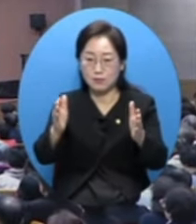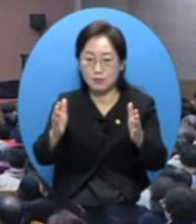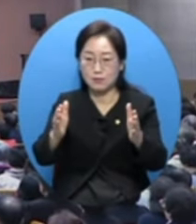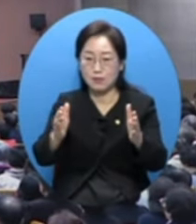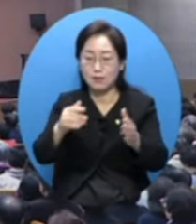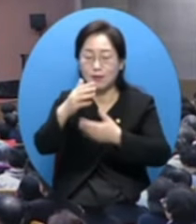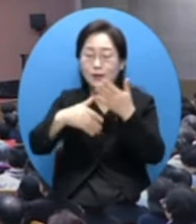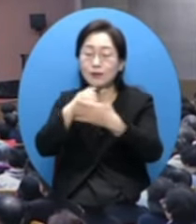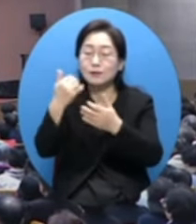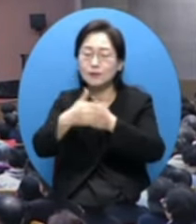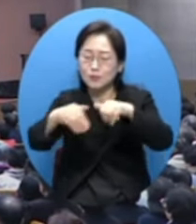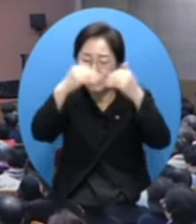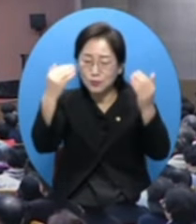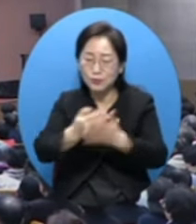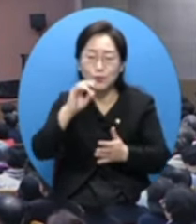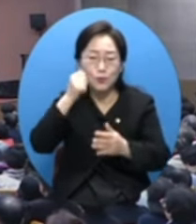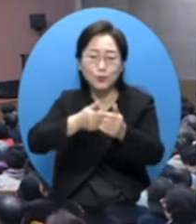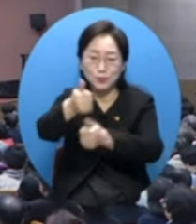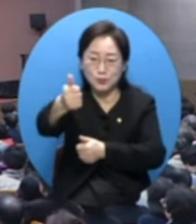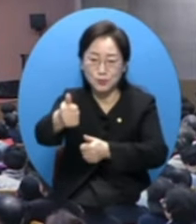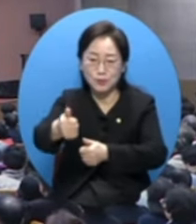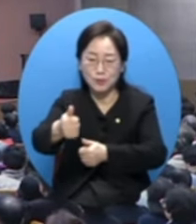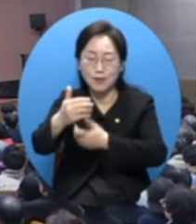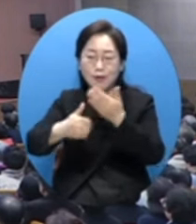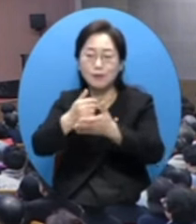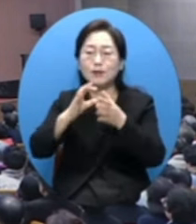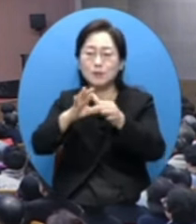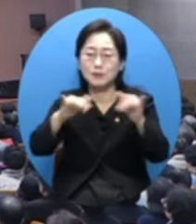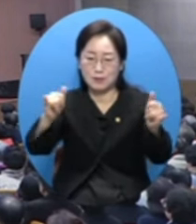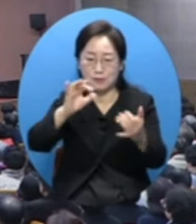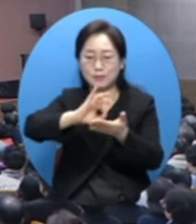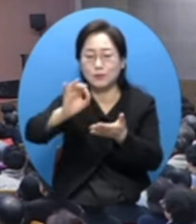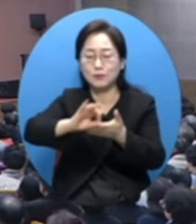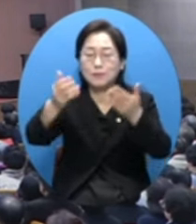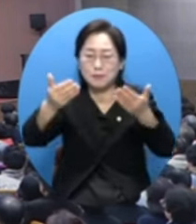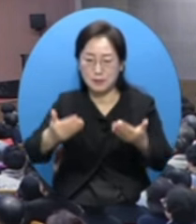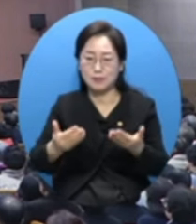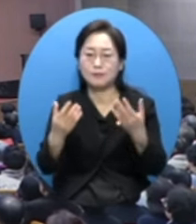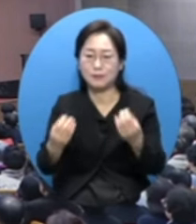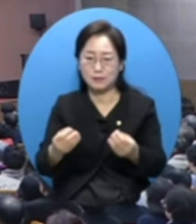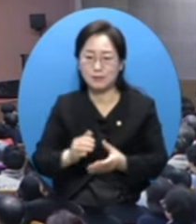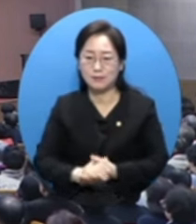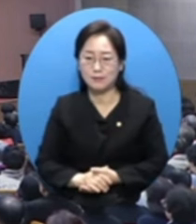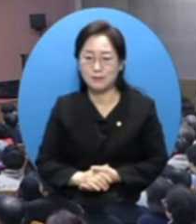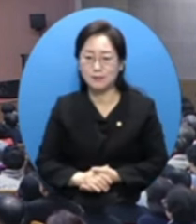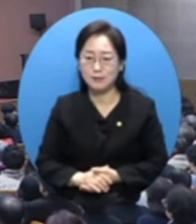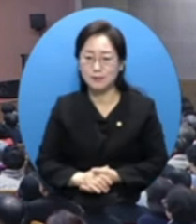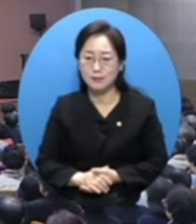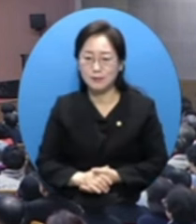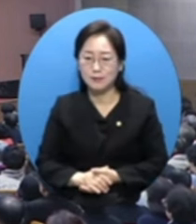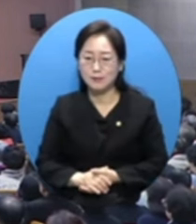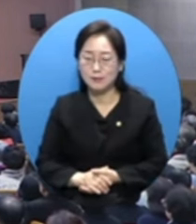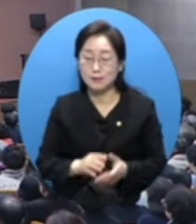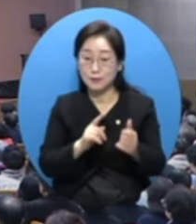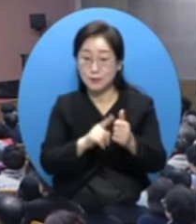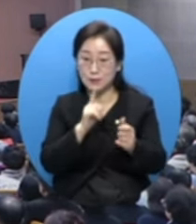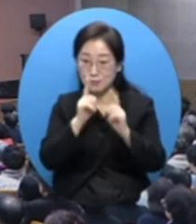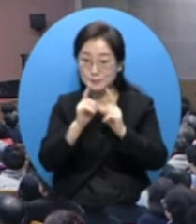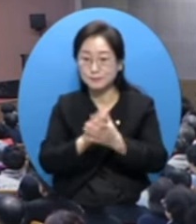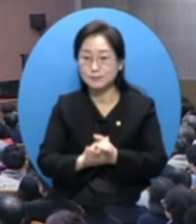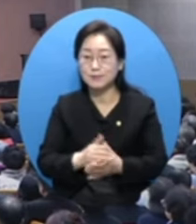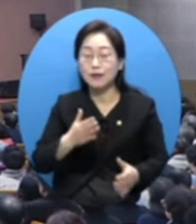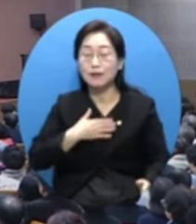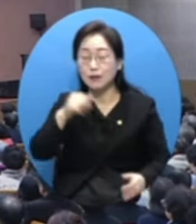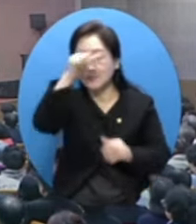가운데 모든 어려움 읽어내고 위대한 하나님의 사람으로 씀을 발 수 있게 되었던 것입니다 그는 고백을 합니다